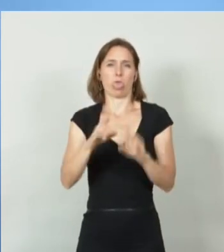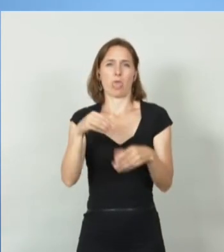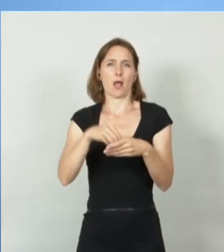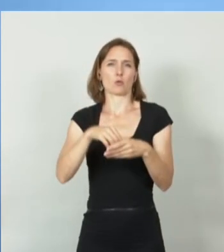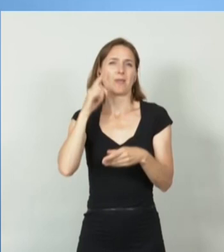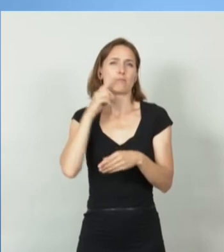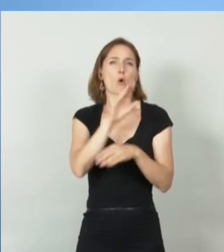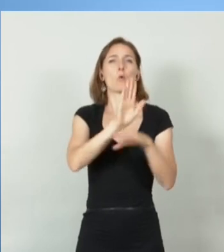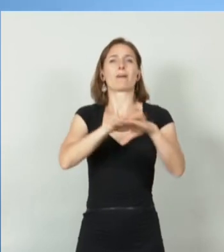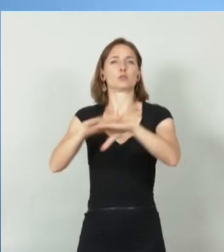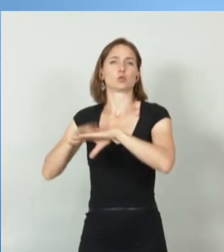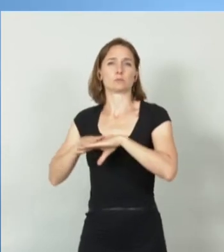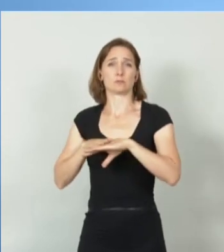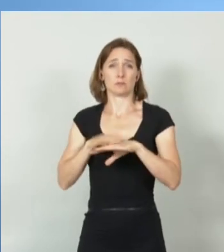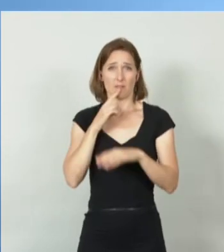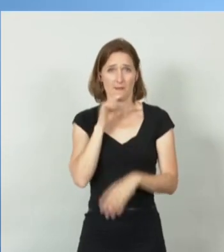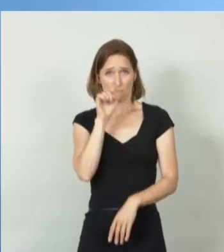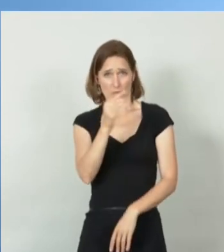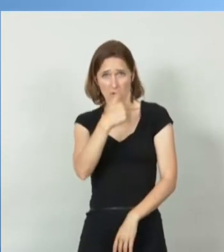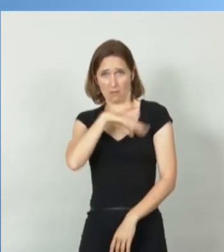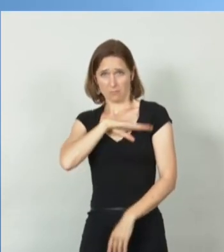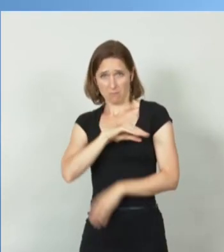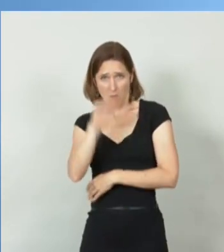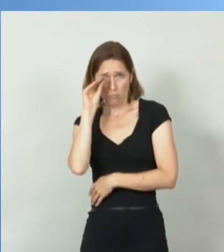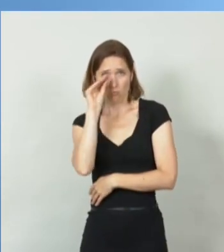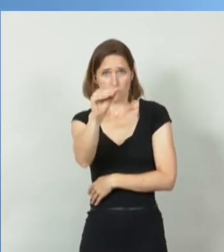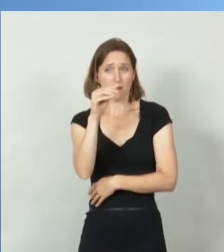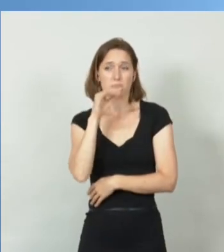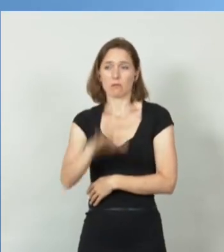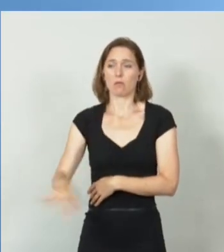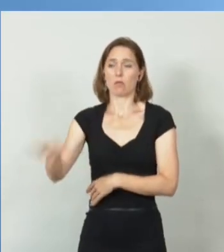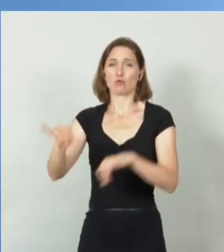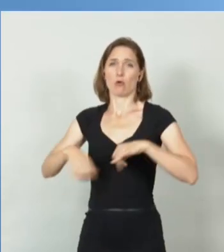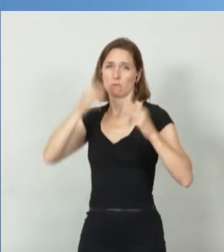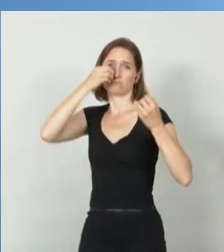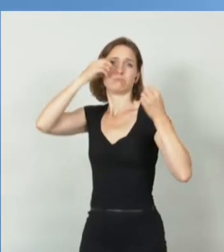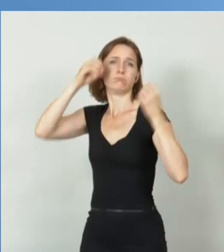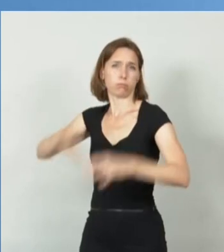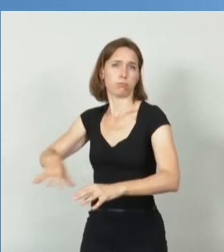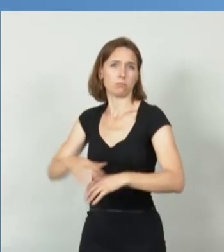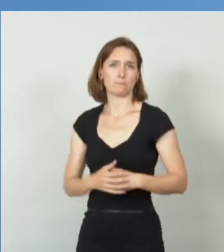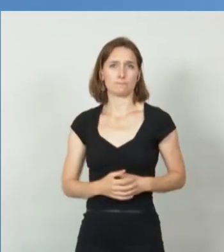vous êtes responsable et coupable de l'abandon de ces jeunes dans le quartier